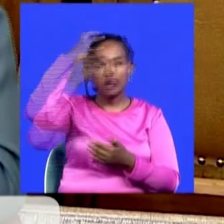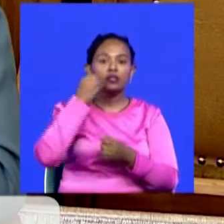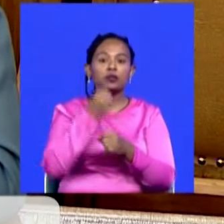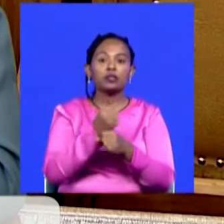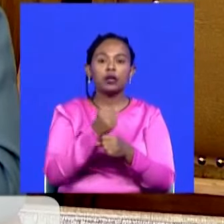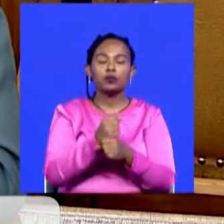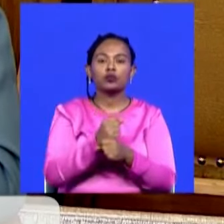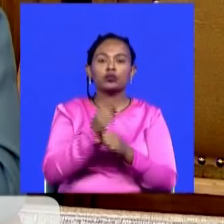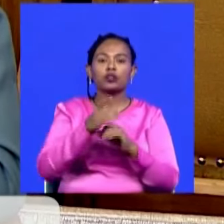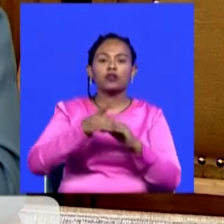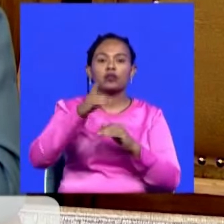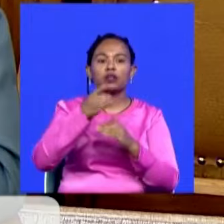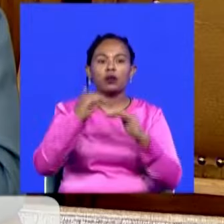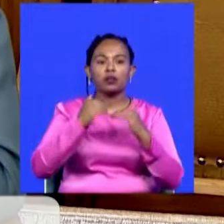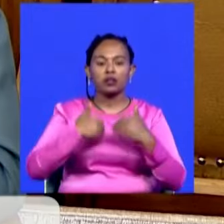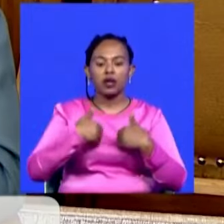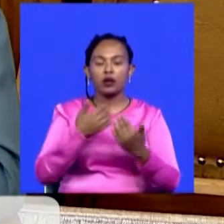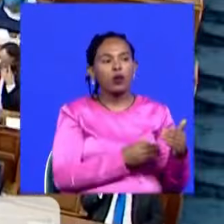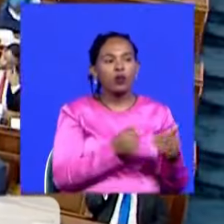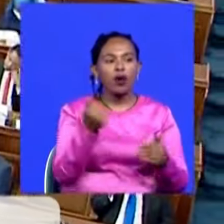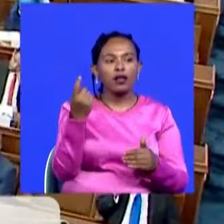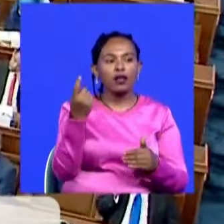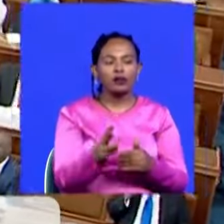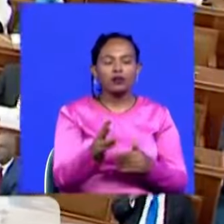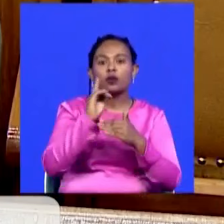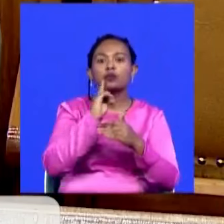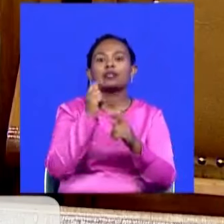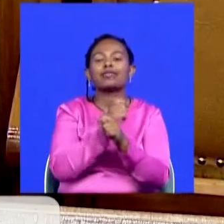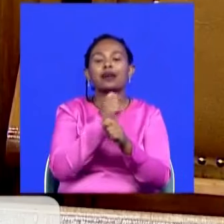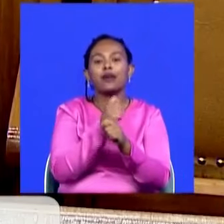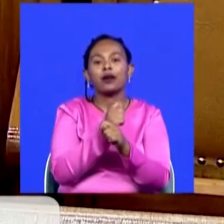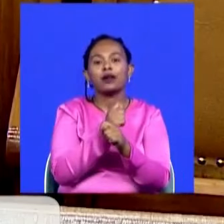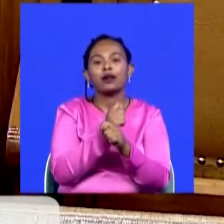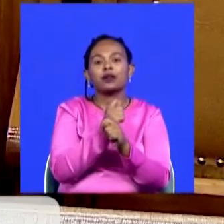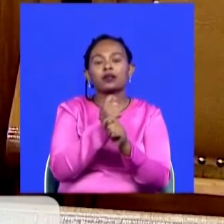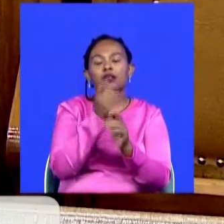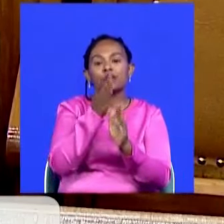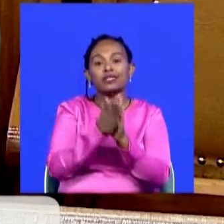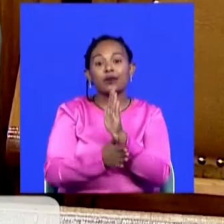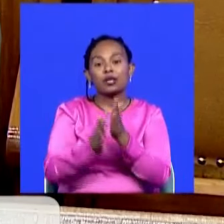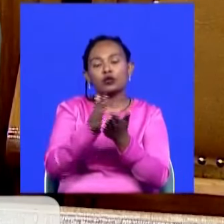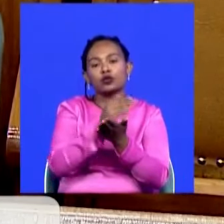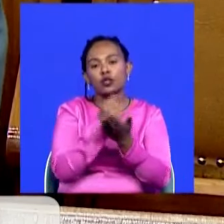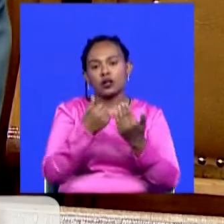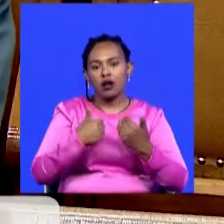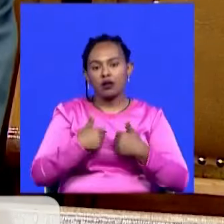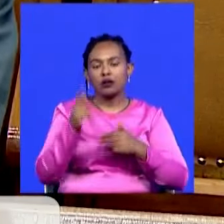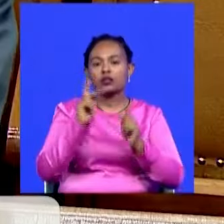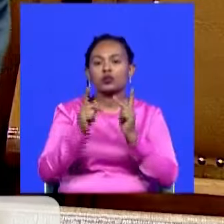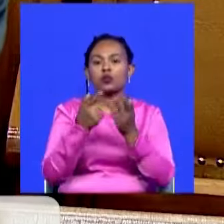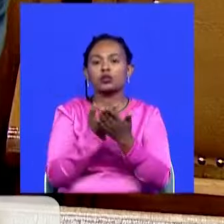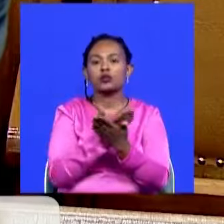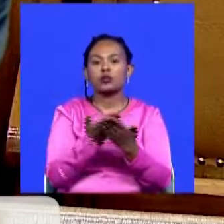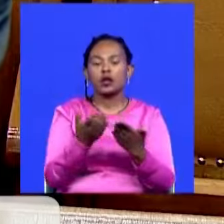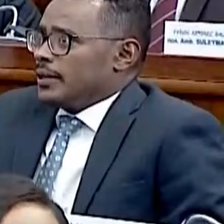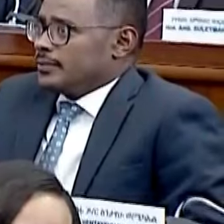ቤቶች ከፍተኛ መጠን ያለው ሀብት እያባከኑ ነው። ምን ተግባራዊ እርምጃ ለመውሰድ ታስቧል? ህዝቡ ውስጥ በዚህ ጉዳይ ላይ